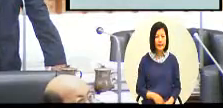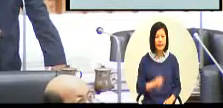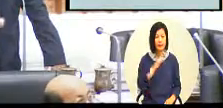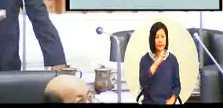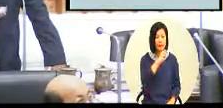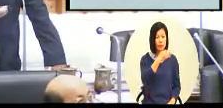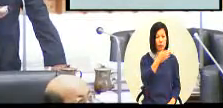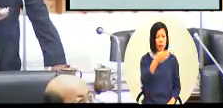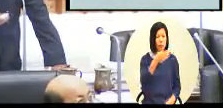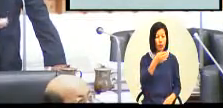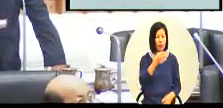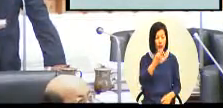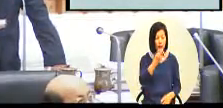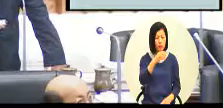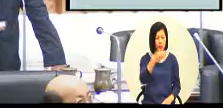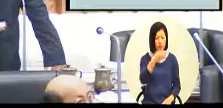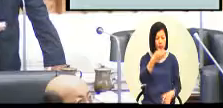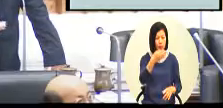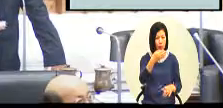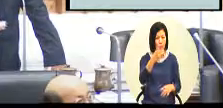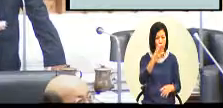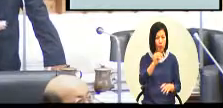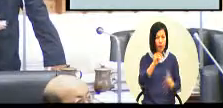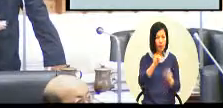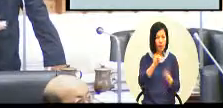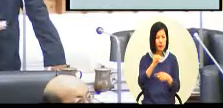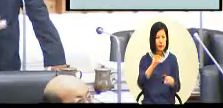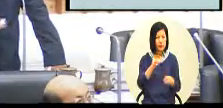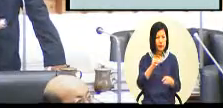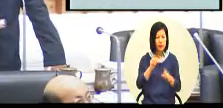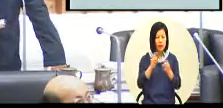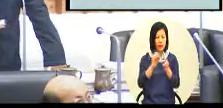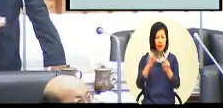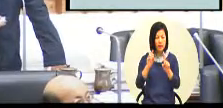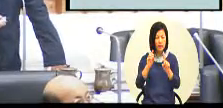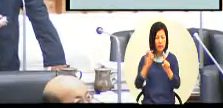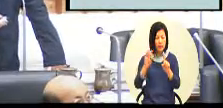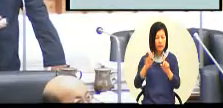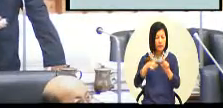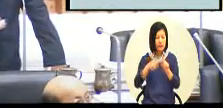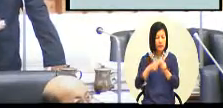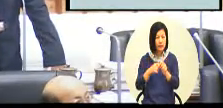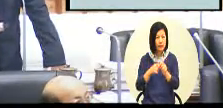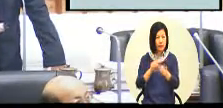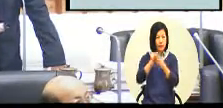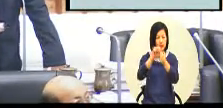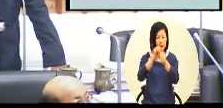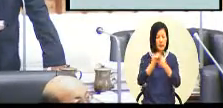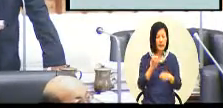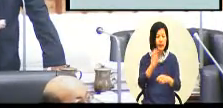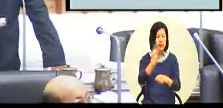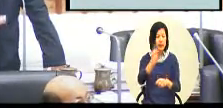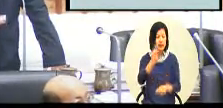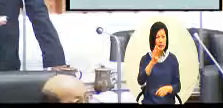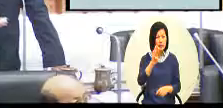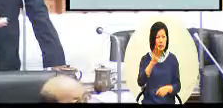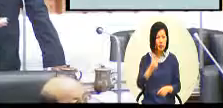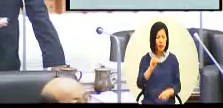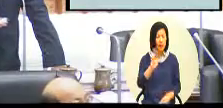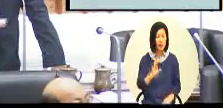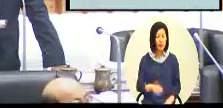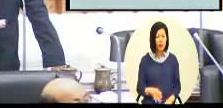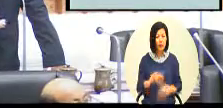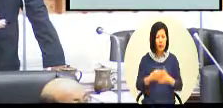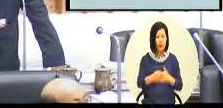29万到104年年底，在这5年当中已经成长到34万。在这个过程